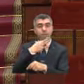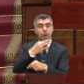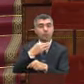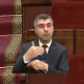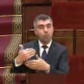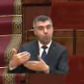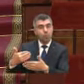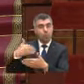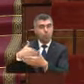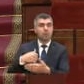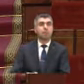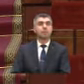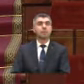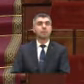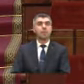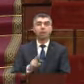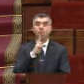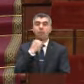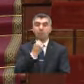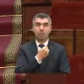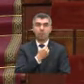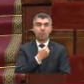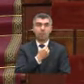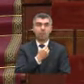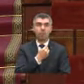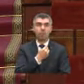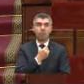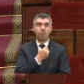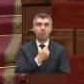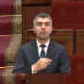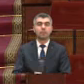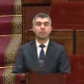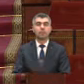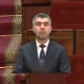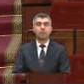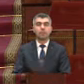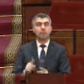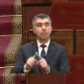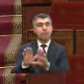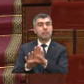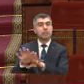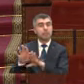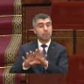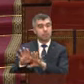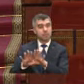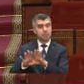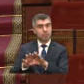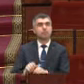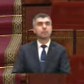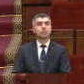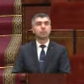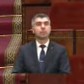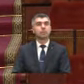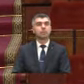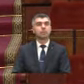ديالها، كانت الحكومة أمام نوع من التدبير اللي هو دخل